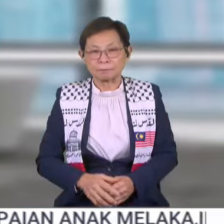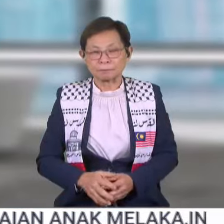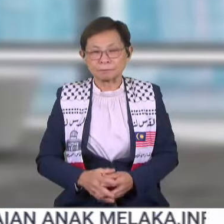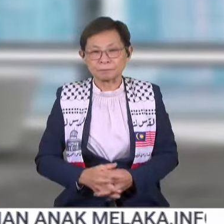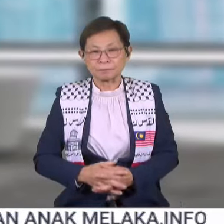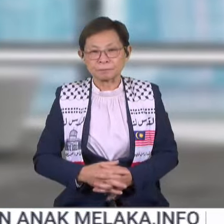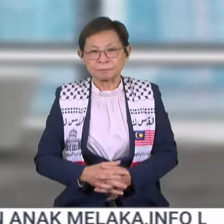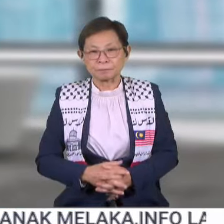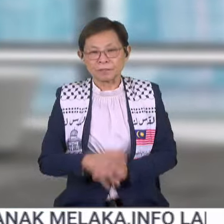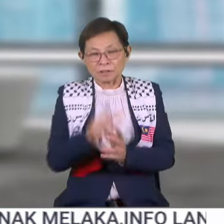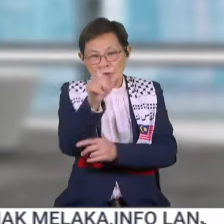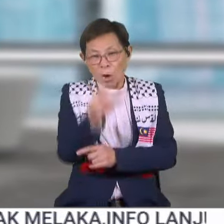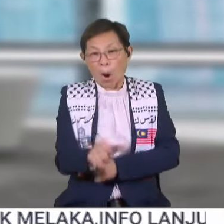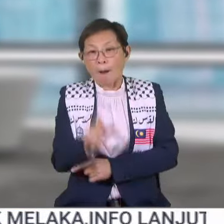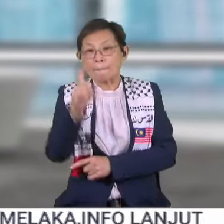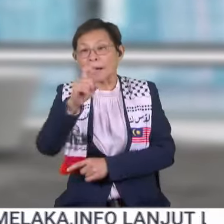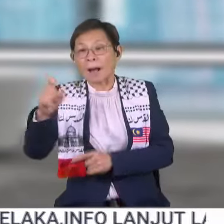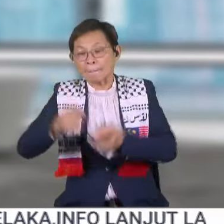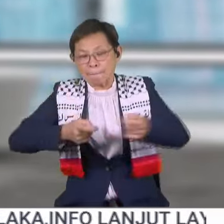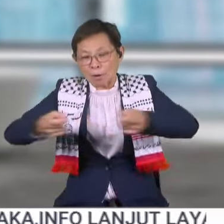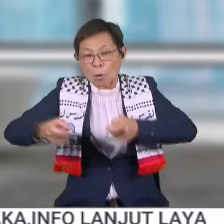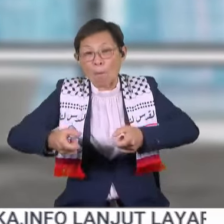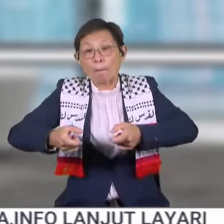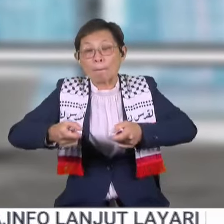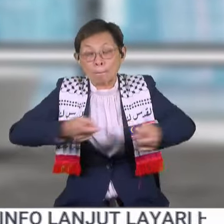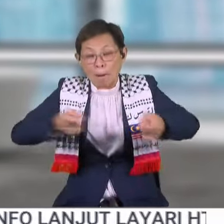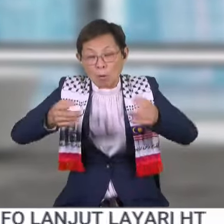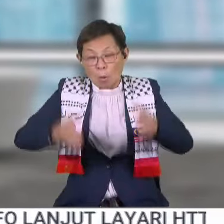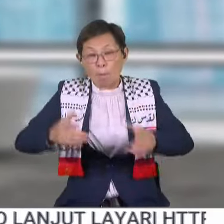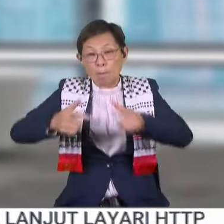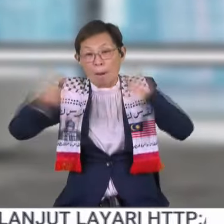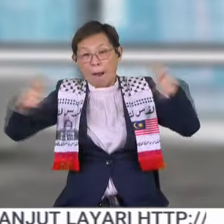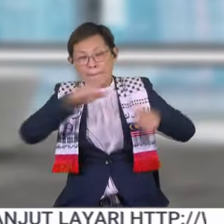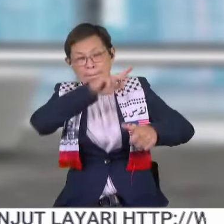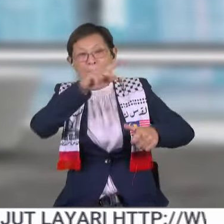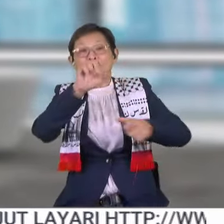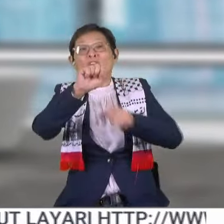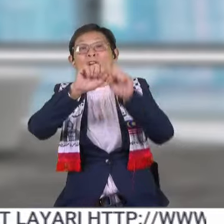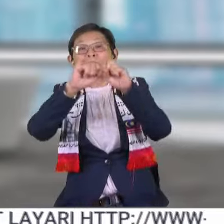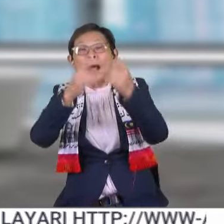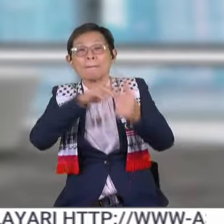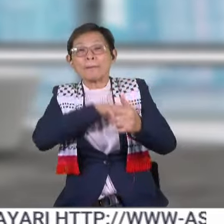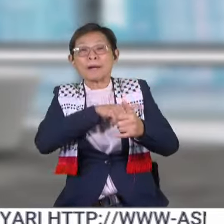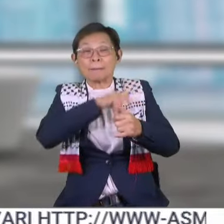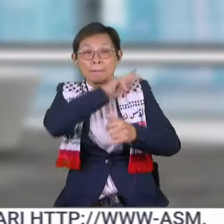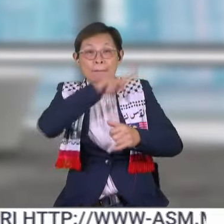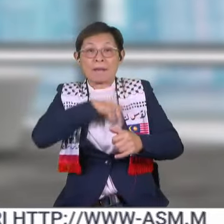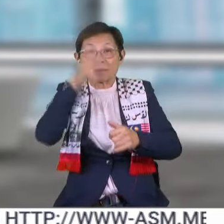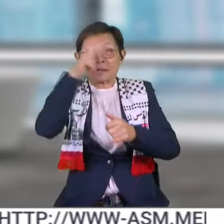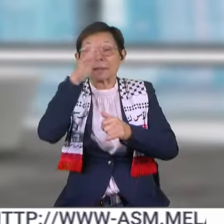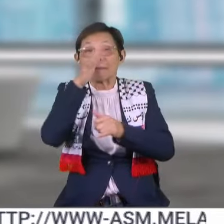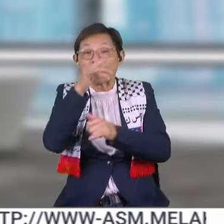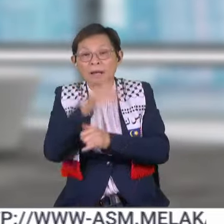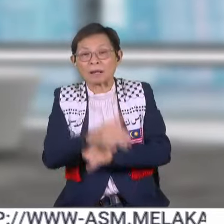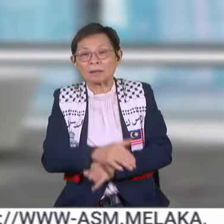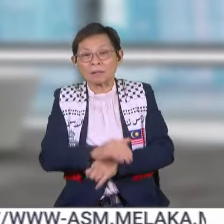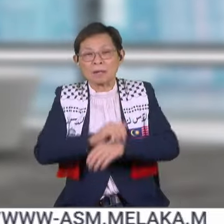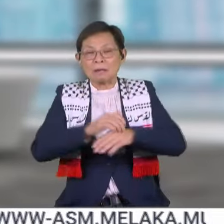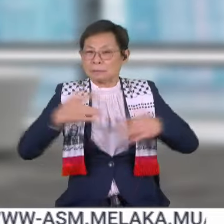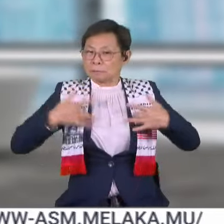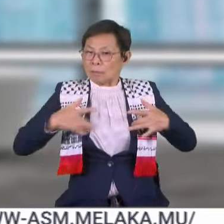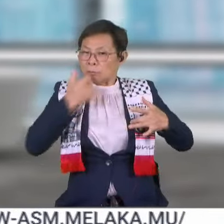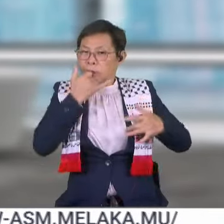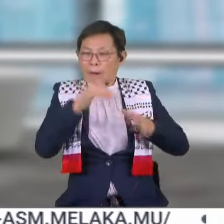ktmb seorang bekas pengurus besar sebuah anak Syarikat milik kerajaan Negeri Melaka mengaku tidak bersalah atas pertuduhan melantik